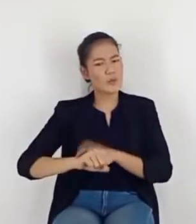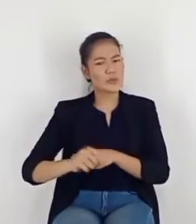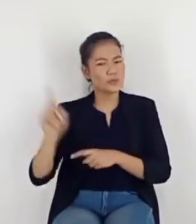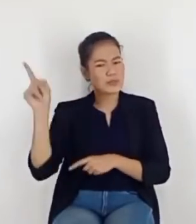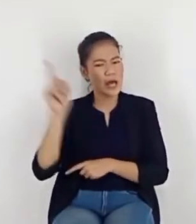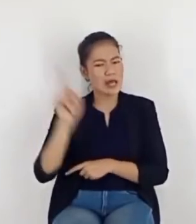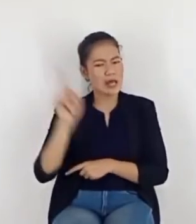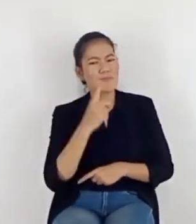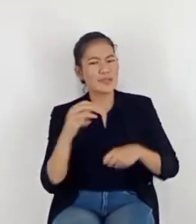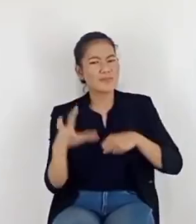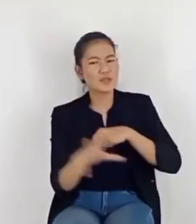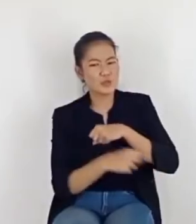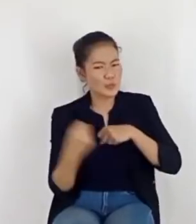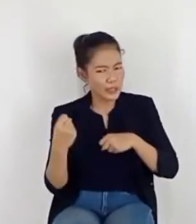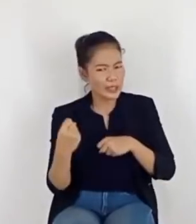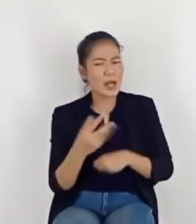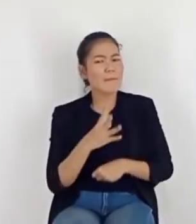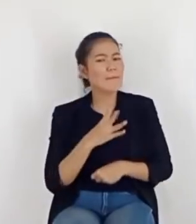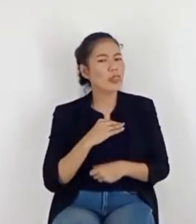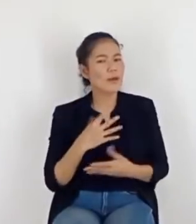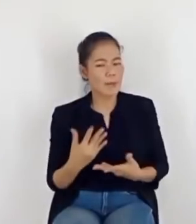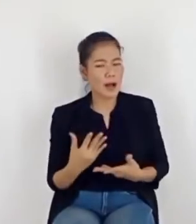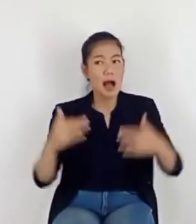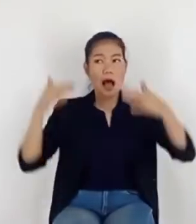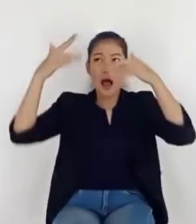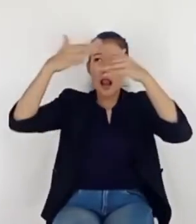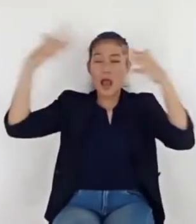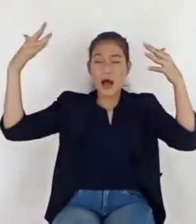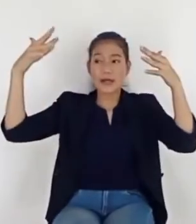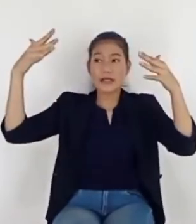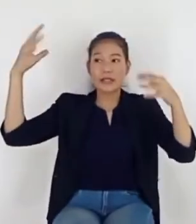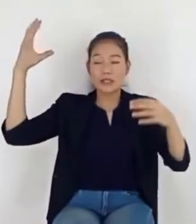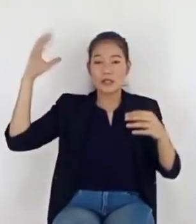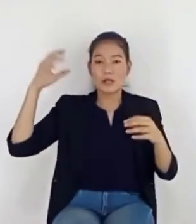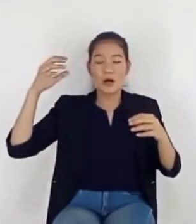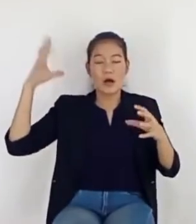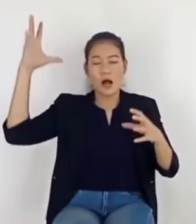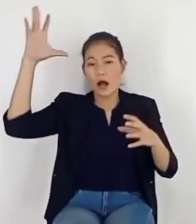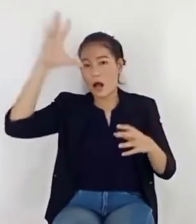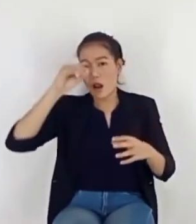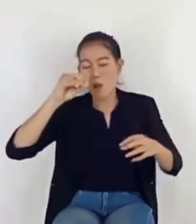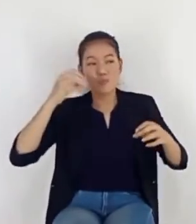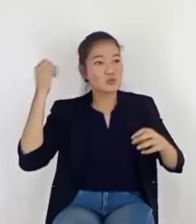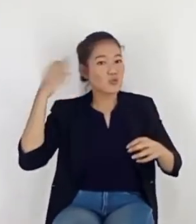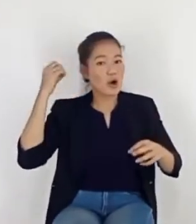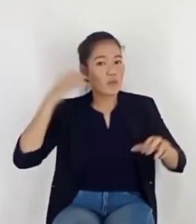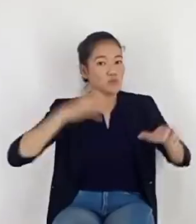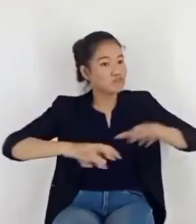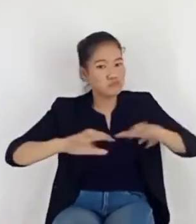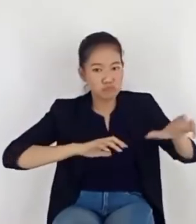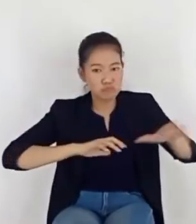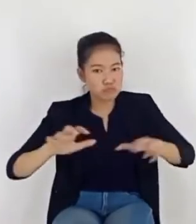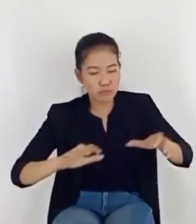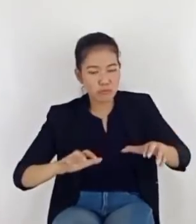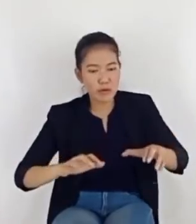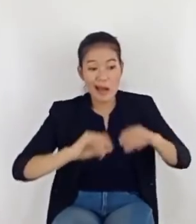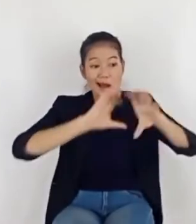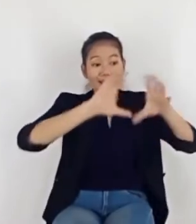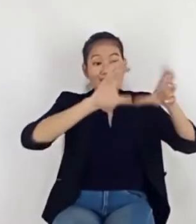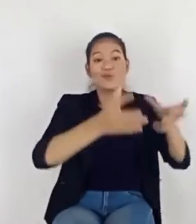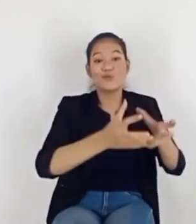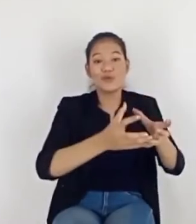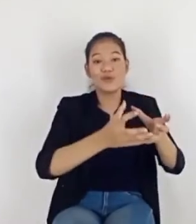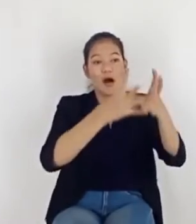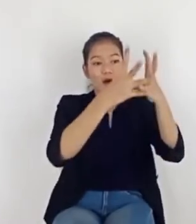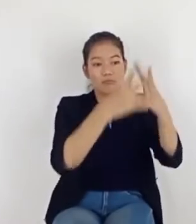pencuri. Pada hari itu, langit akan lenyap dengan gemuruh yang dahsyat, dan unsur-unsur dunia akan